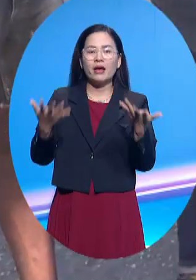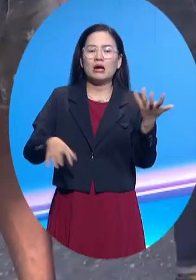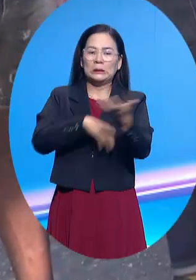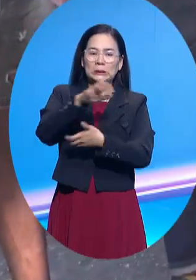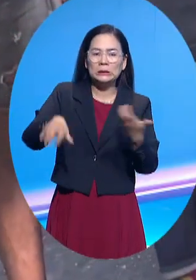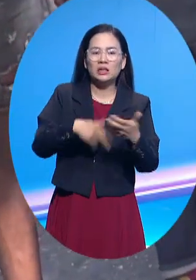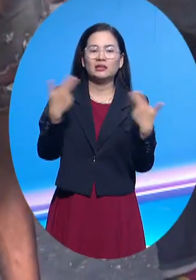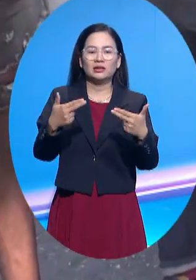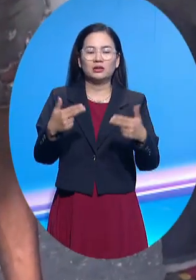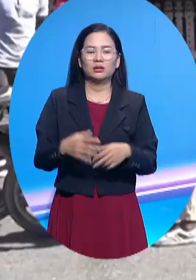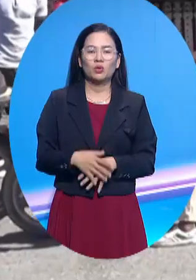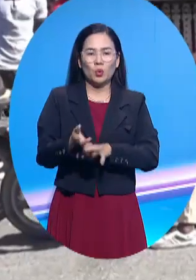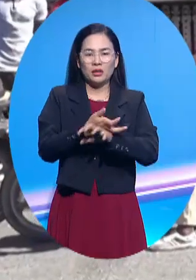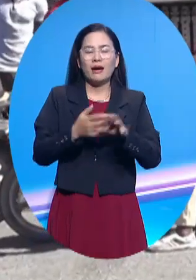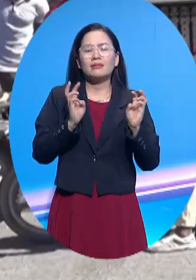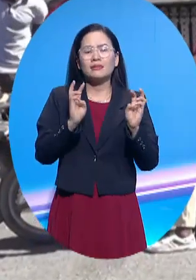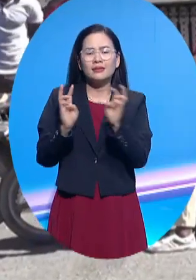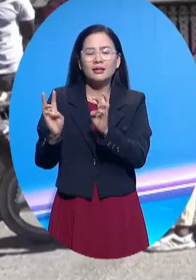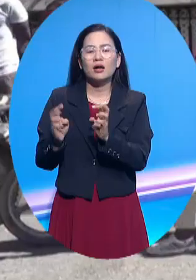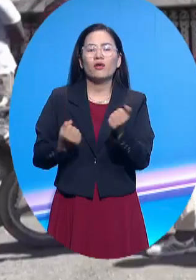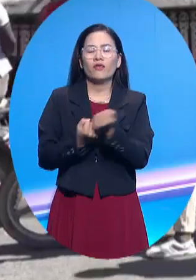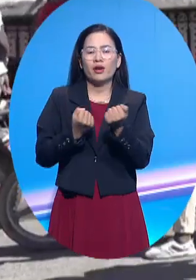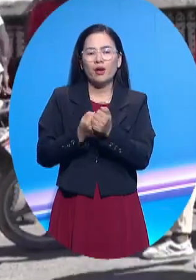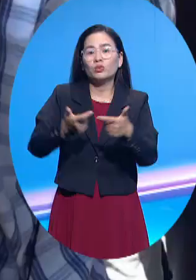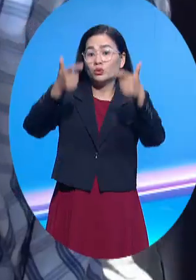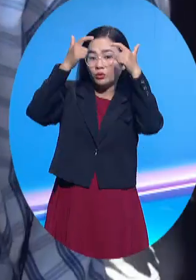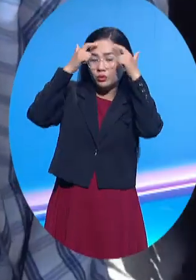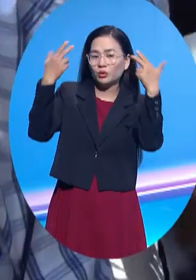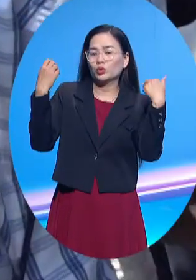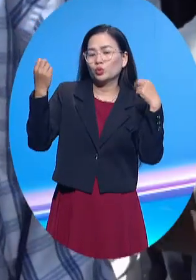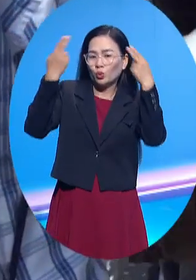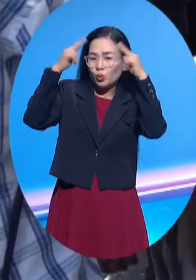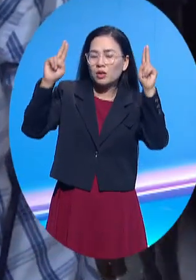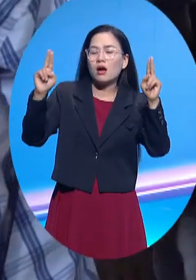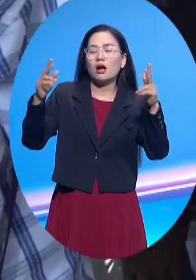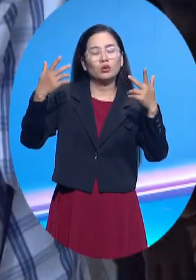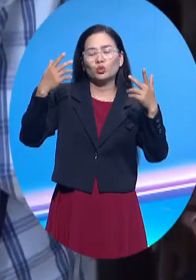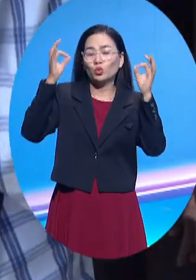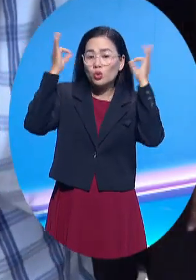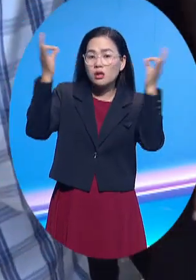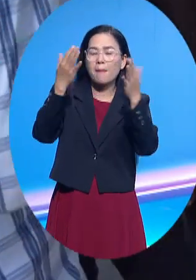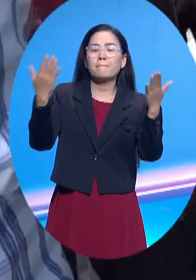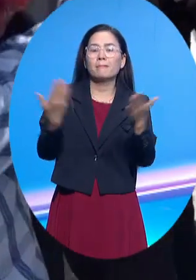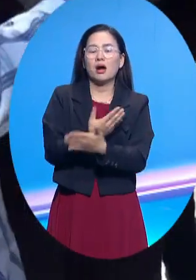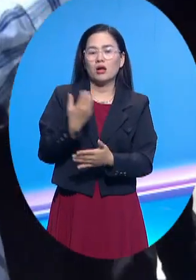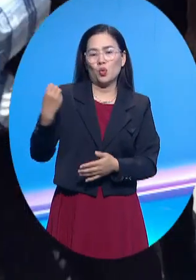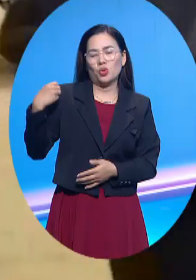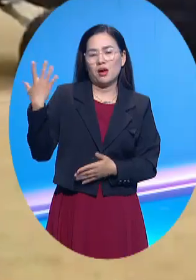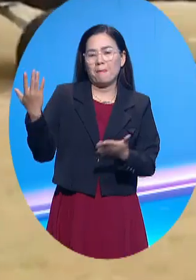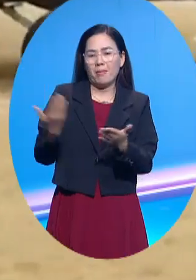Quốc gia Caribe này vẫn đang chờ triển khai hội đồng tổng thống chuyển tiếp để bầu ra thủ tướng và chuẩn bị tổ chức bầu cử tổng